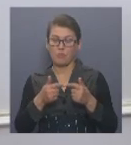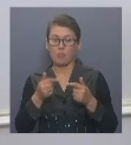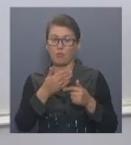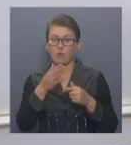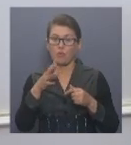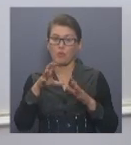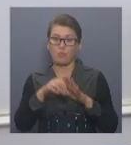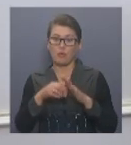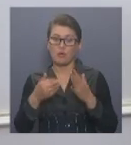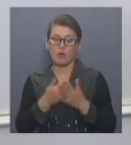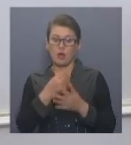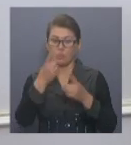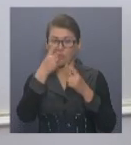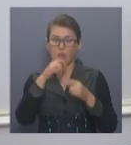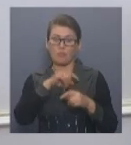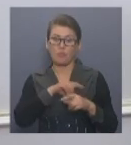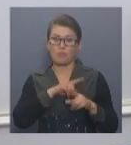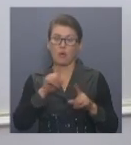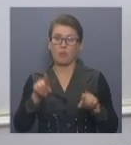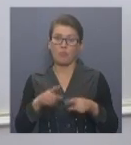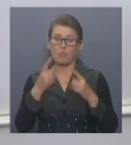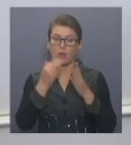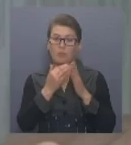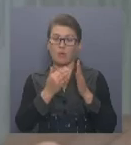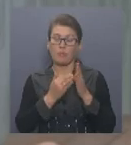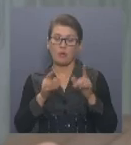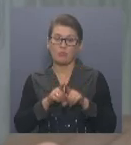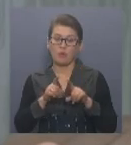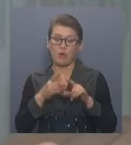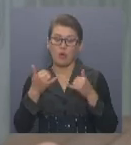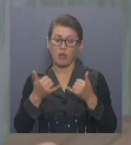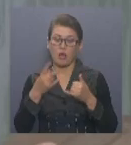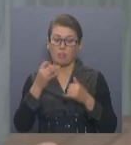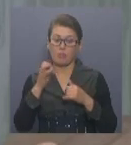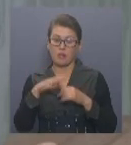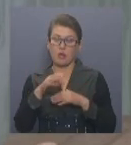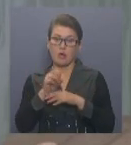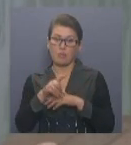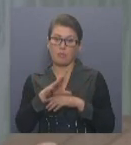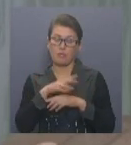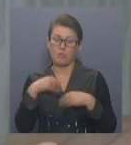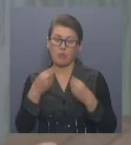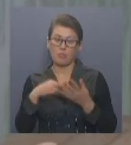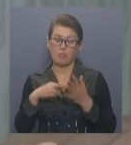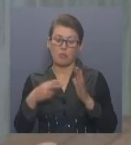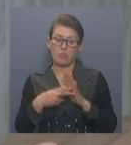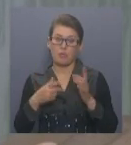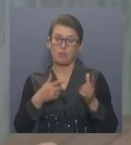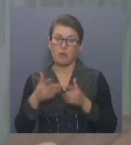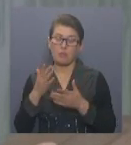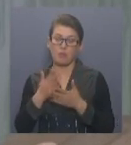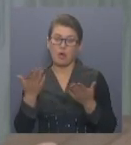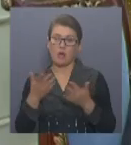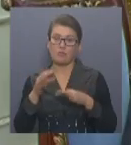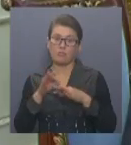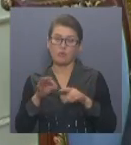үстіне жаңадан жарияланған рухани жаңару деген бағдарлама, қазір мен аппаратқа тапсырма бердім, жоспар дайындалып жатыр, қалай істеу